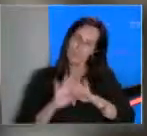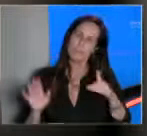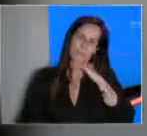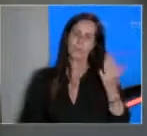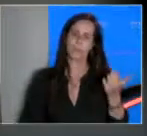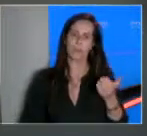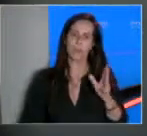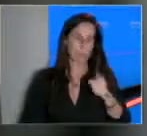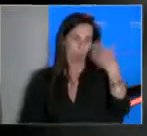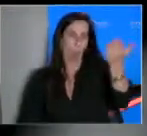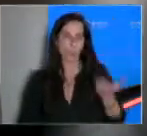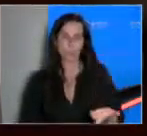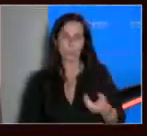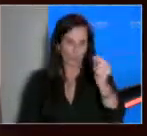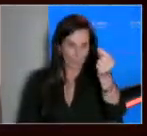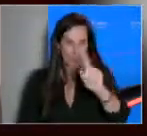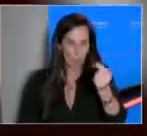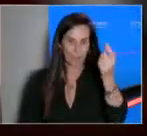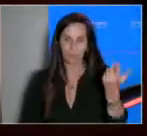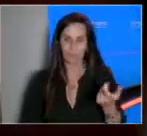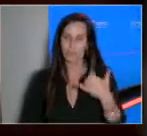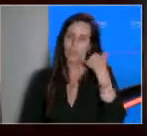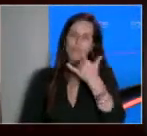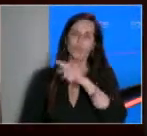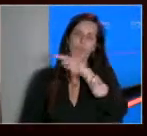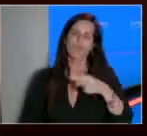בקטנות. בקטנות, היא בחוץ. בקטנות.